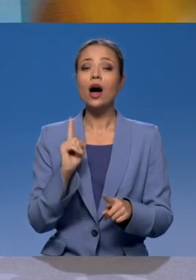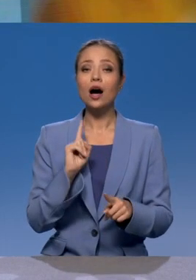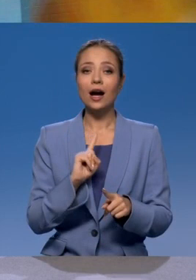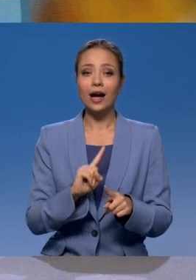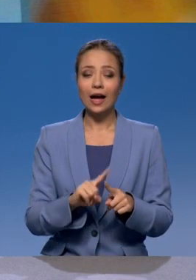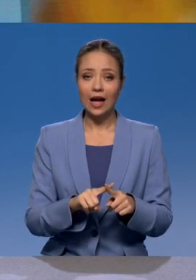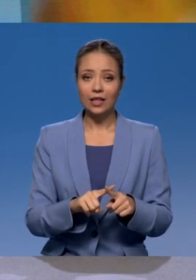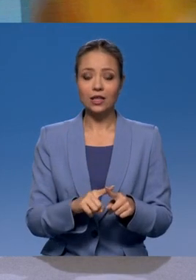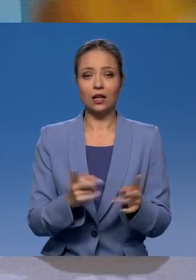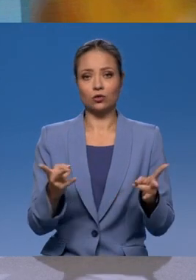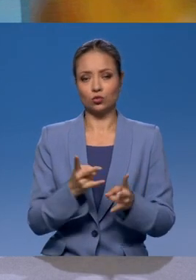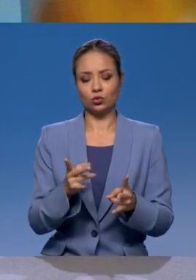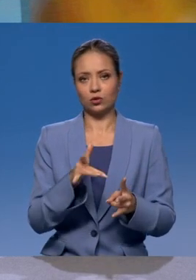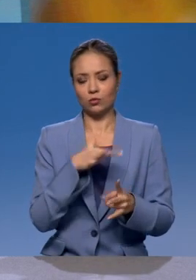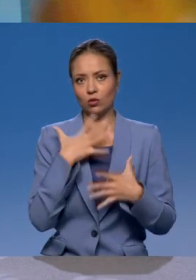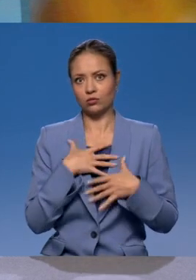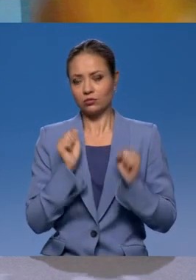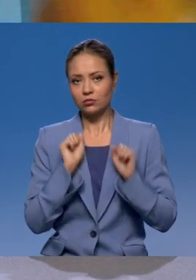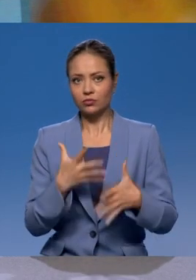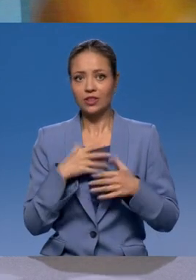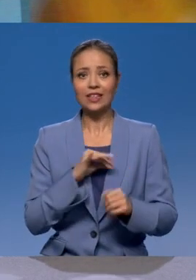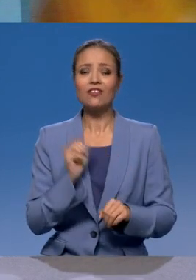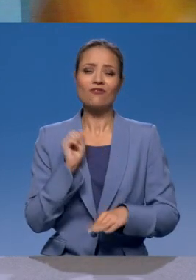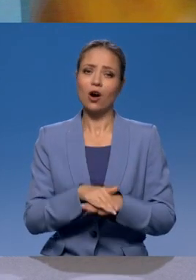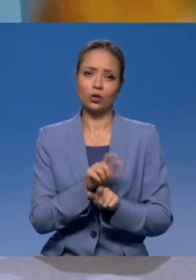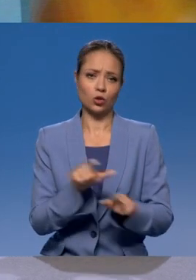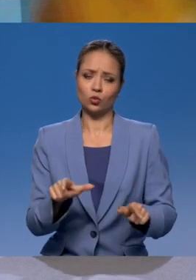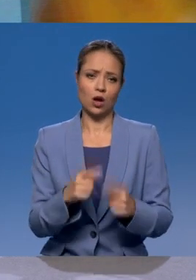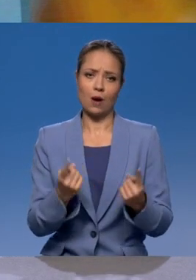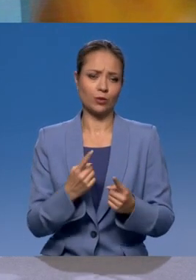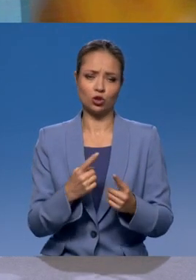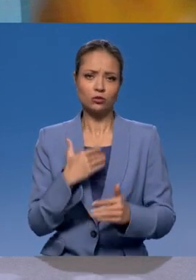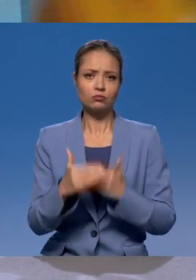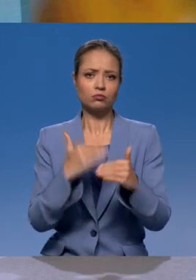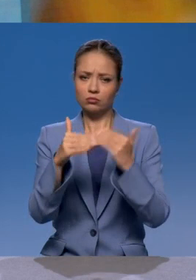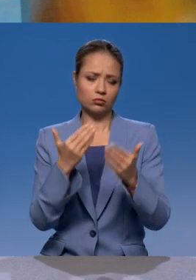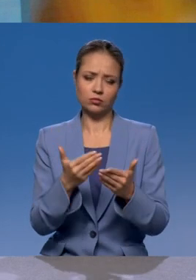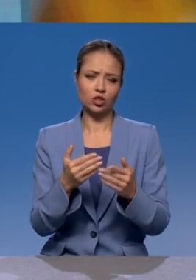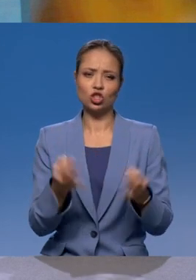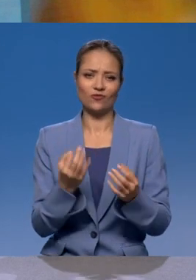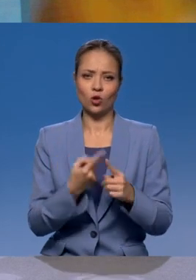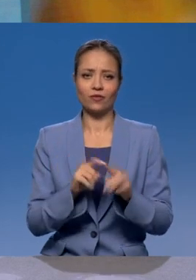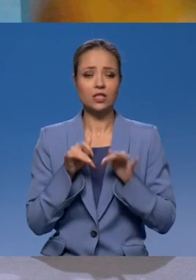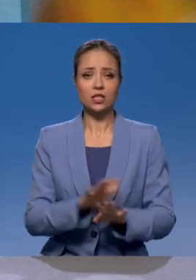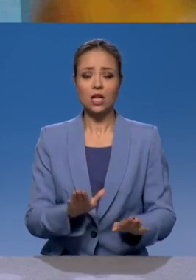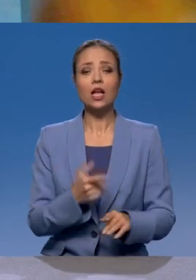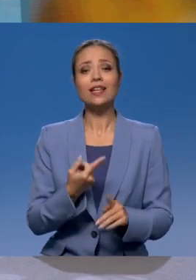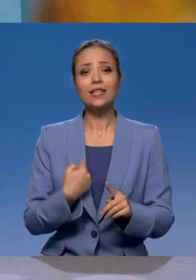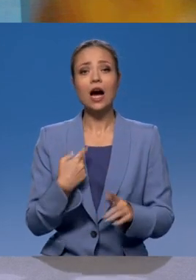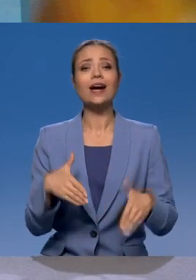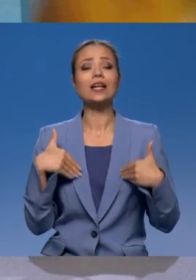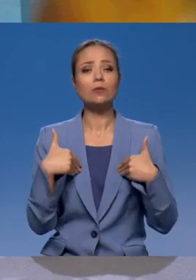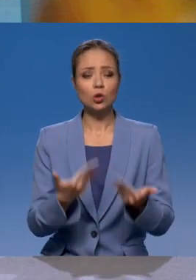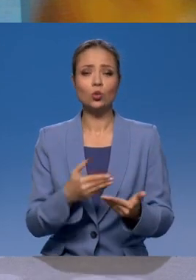серьезных трудозатрат, и зачастую люди не доходят до конца пути. В этой связи я как бы рекомендую, я поддерживаю